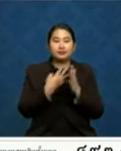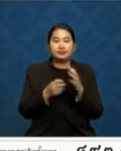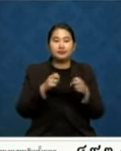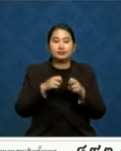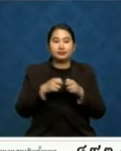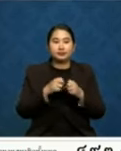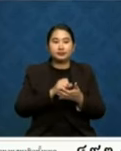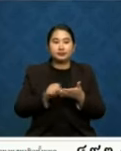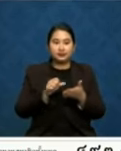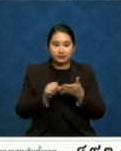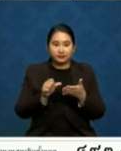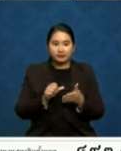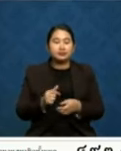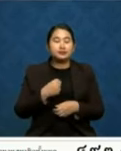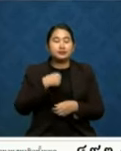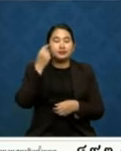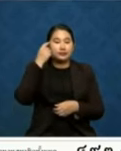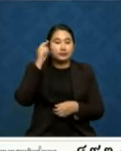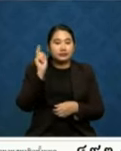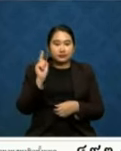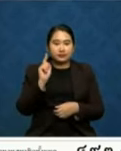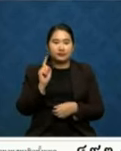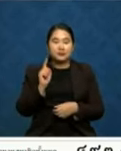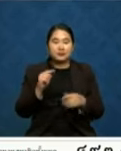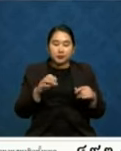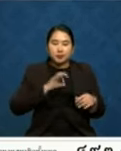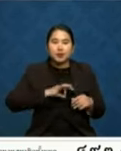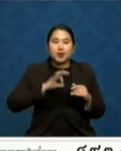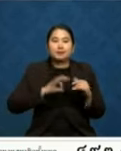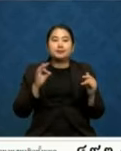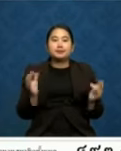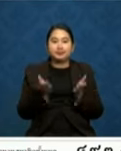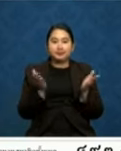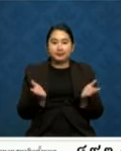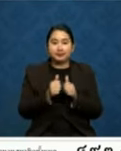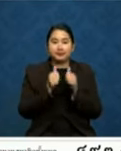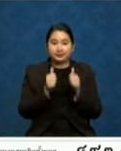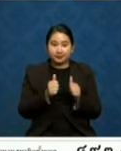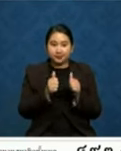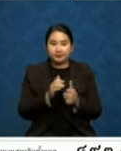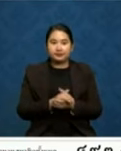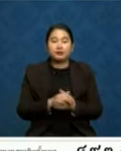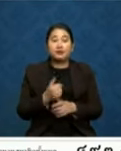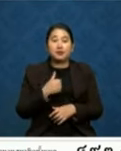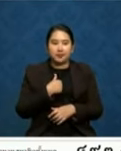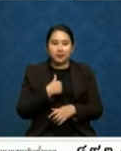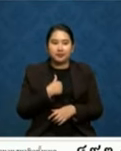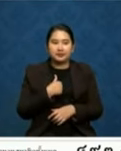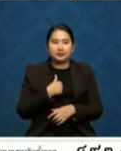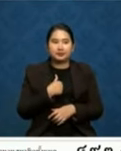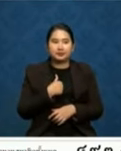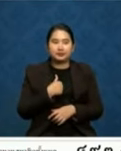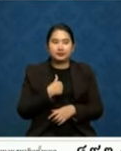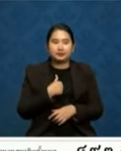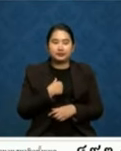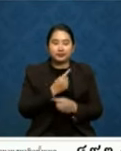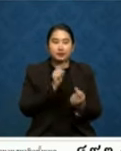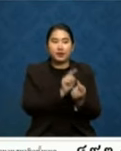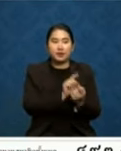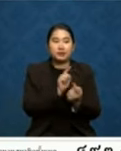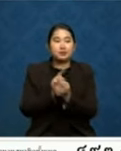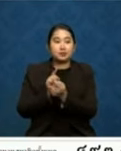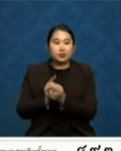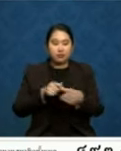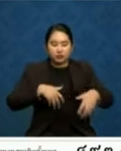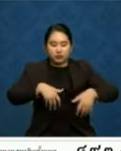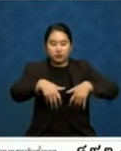หาก็ถือว่าเป็นเรื่องที่น่าส่งเสริมและยกย่องนะครับอย่างไรก็ตามครับผมเองนั้นได้ไปพบกับ